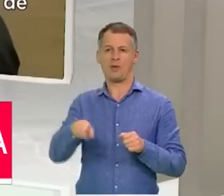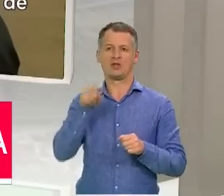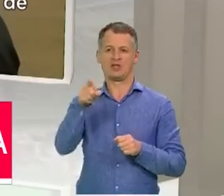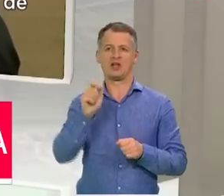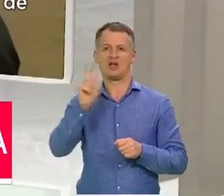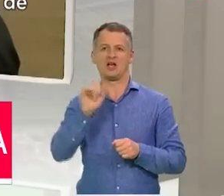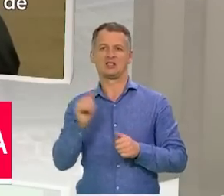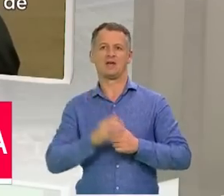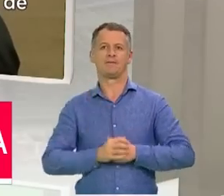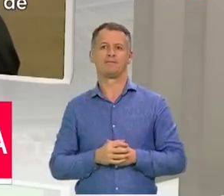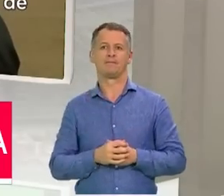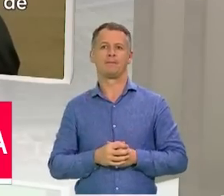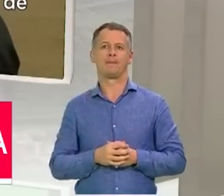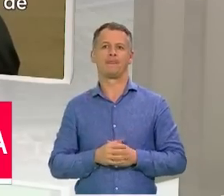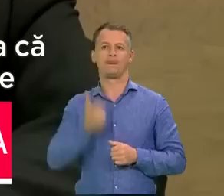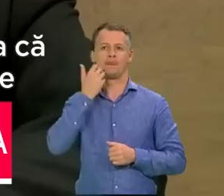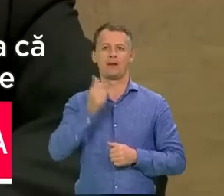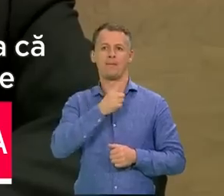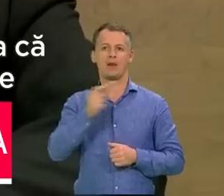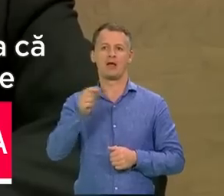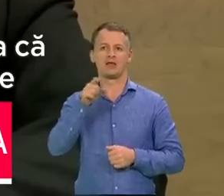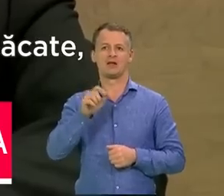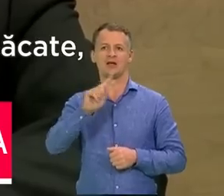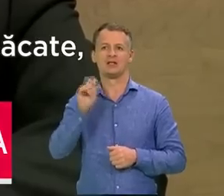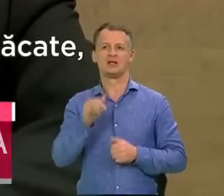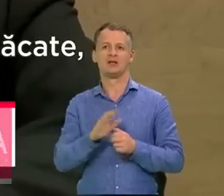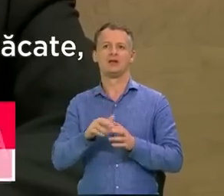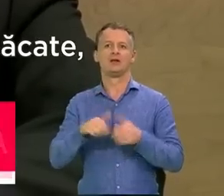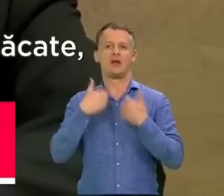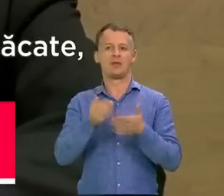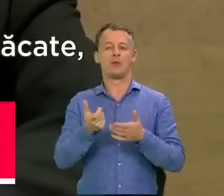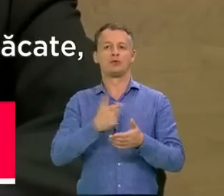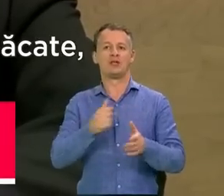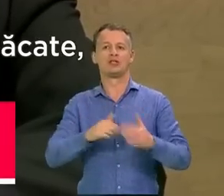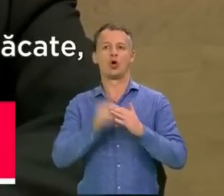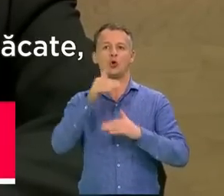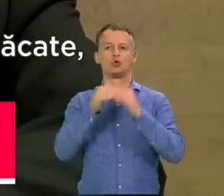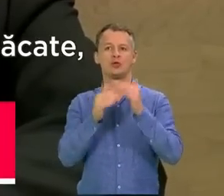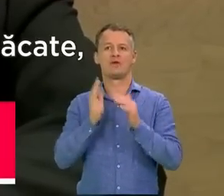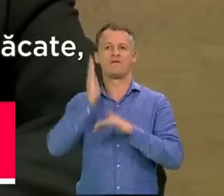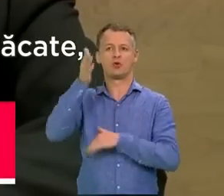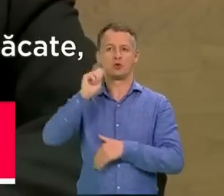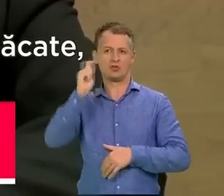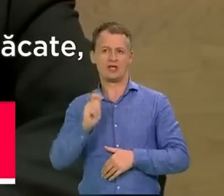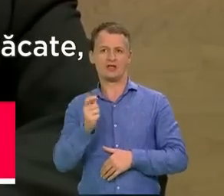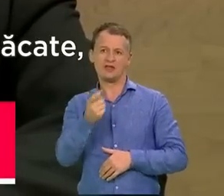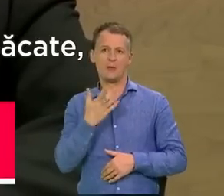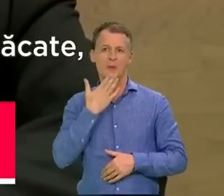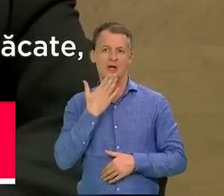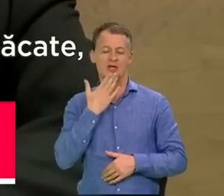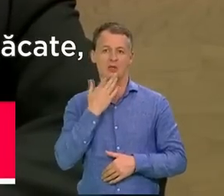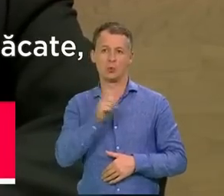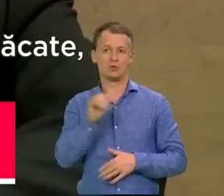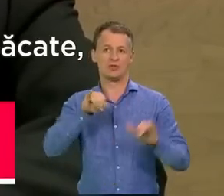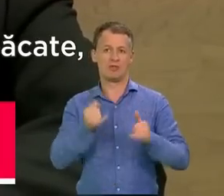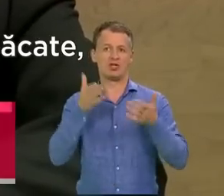we withdrew from the Gaza Strip, we were hoping that the Palestinians will embrace the opportunity to start building their future state.